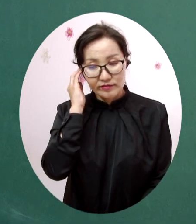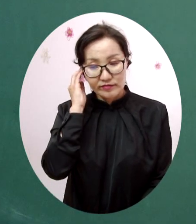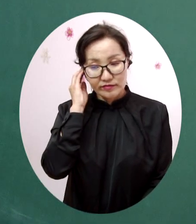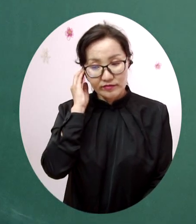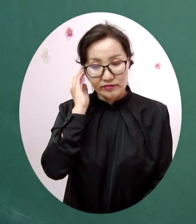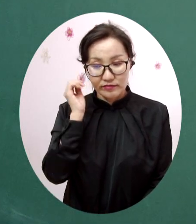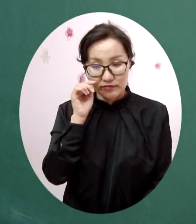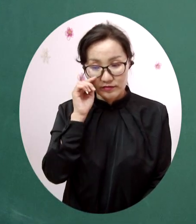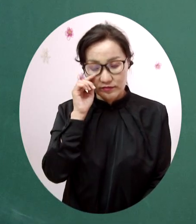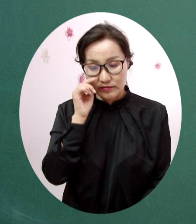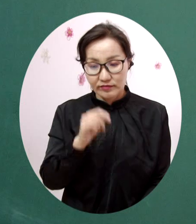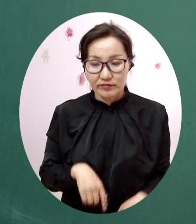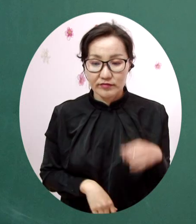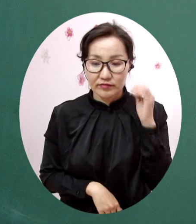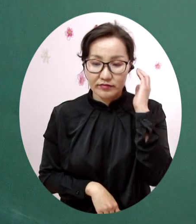8.